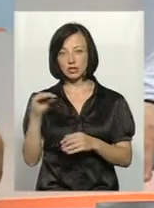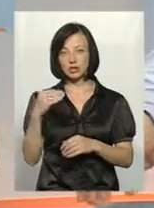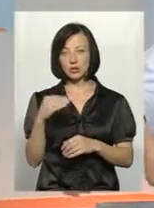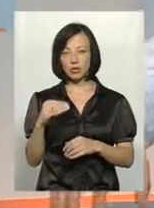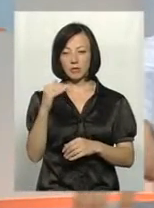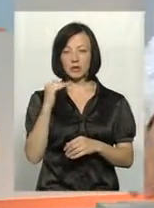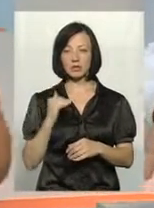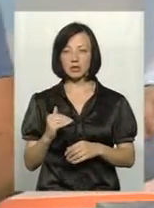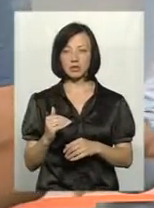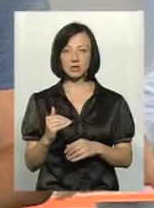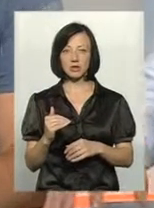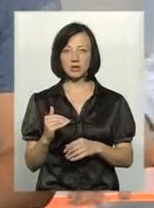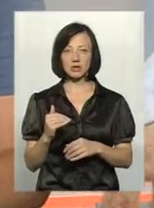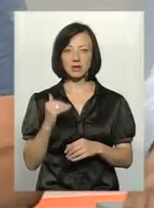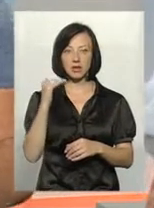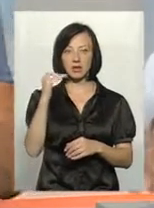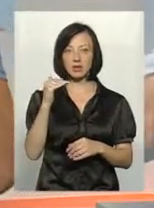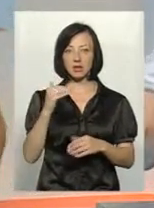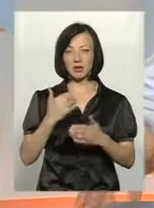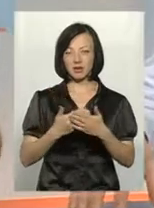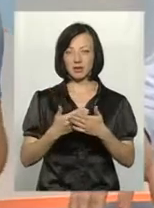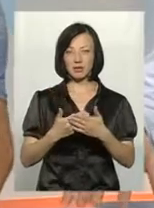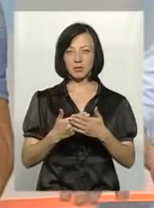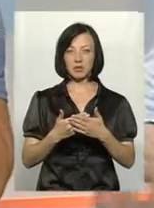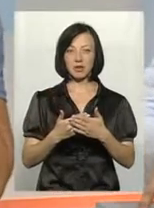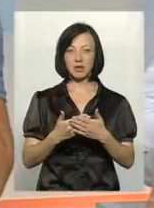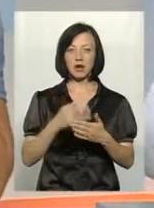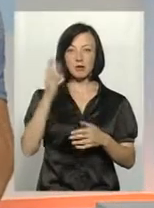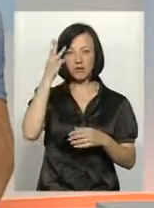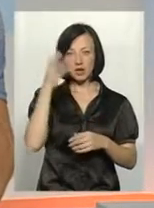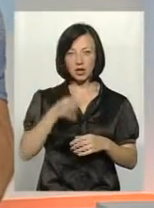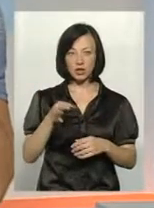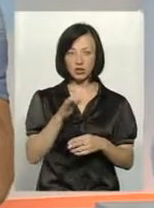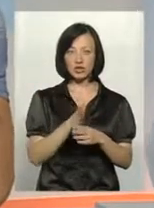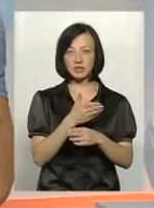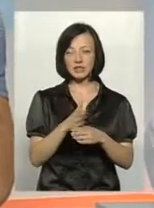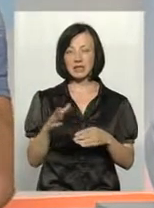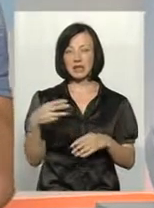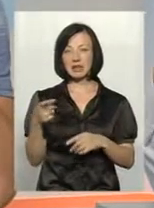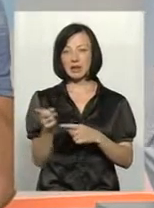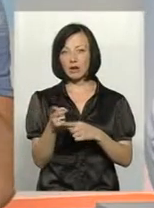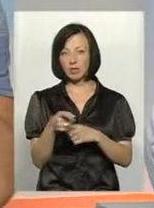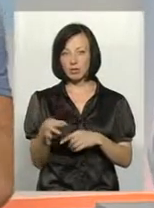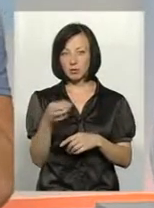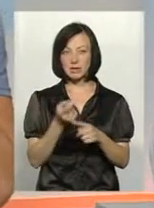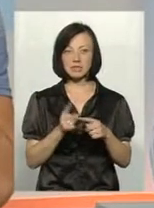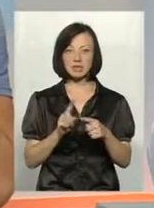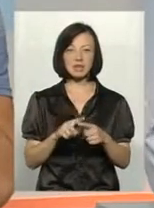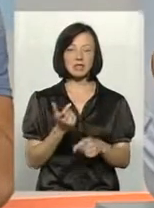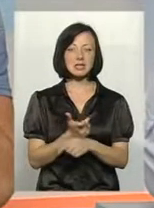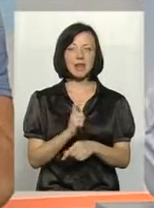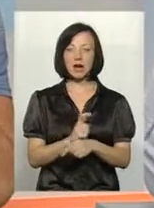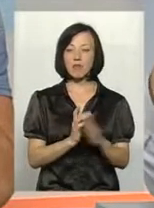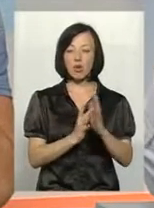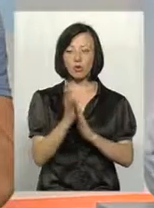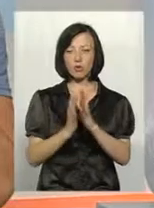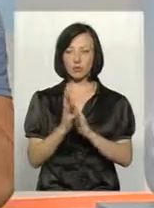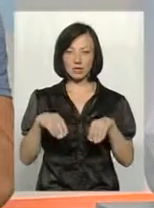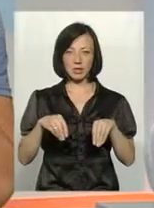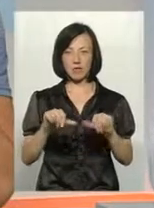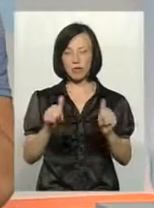нижня частина, верхня Козятини, Погребище, та сторона Хмельниччина, частина Тернопільщини. Це самі родючі землі, там буде